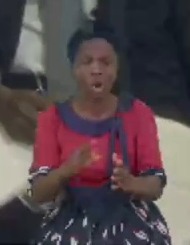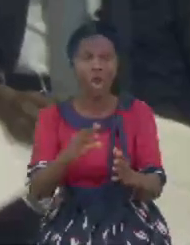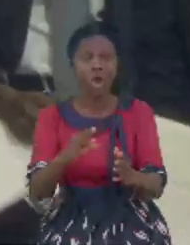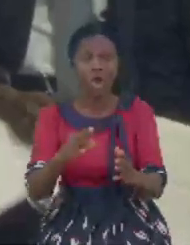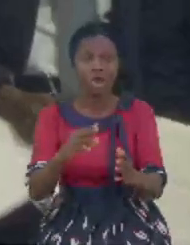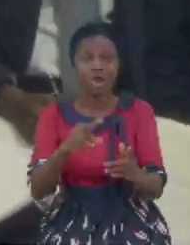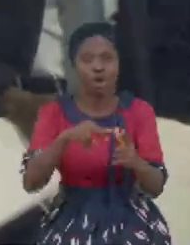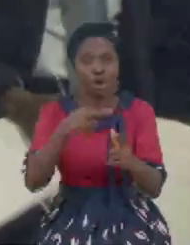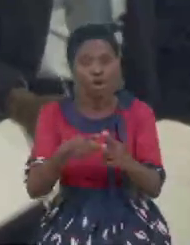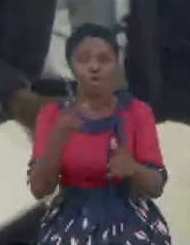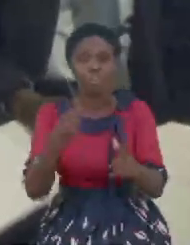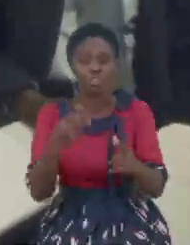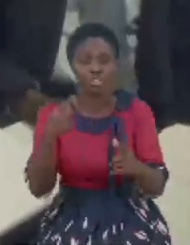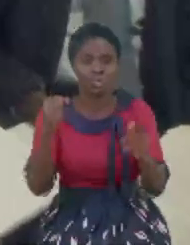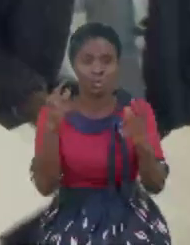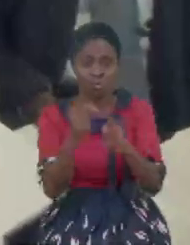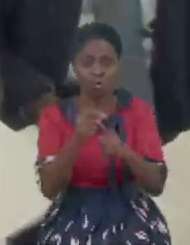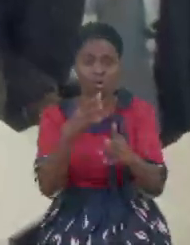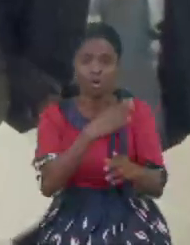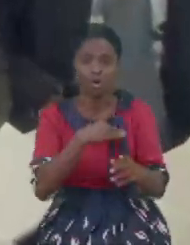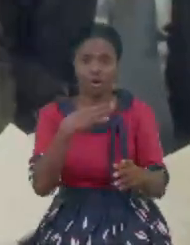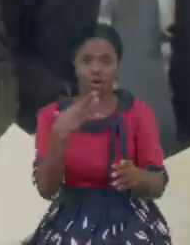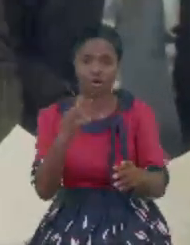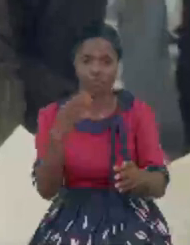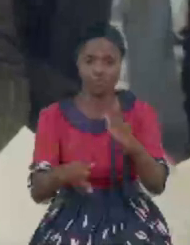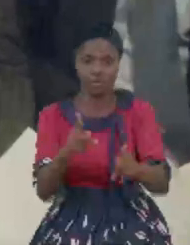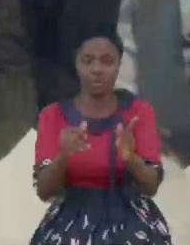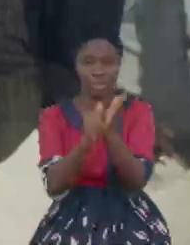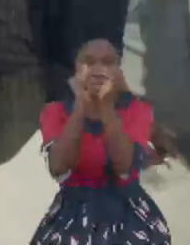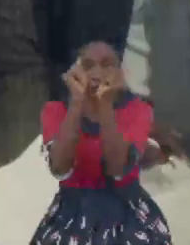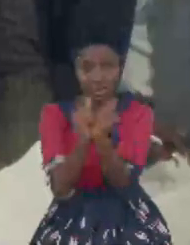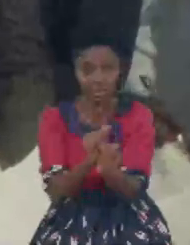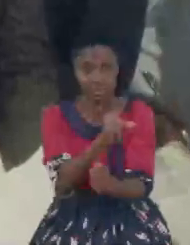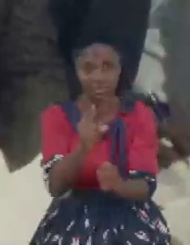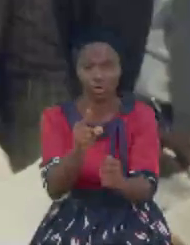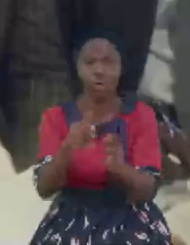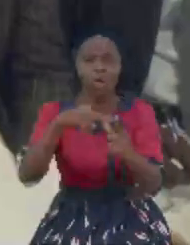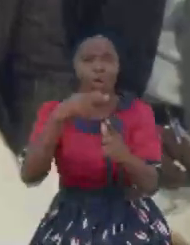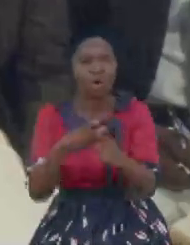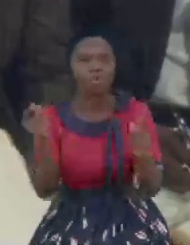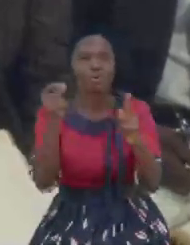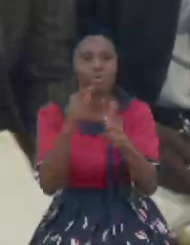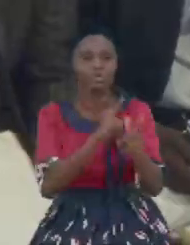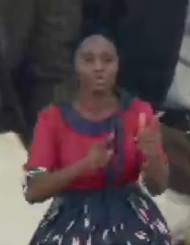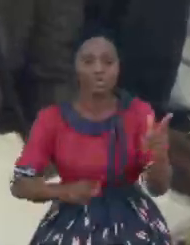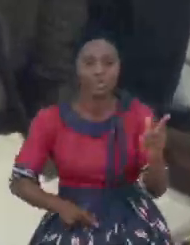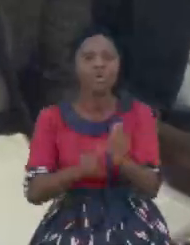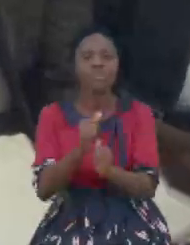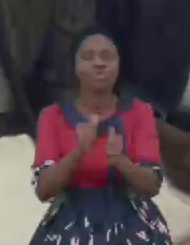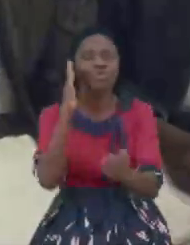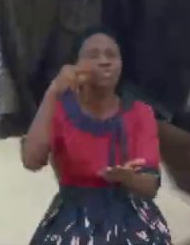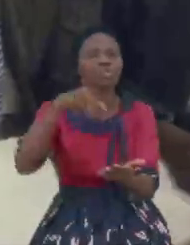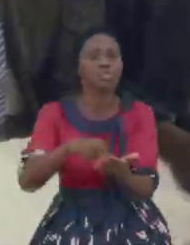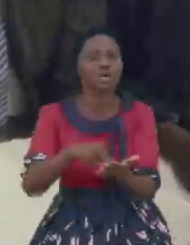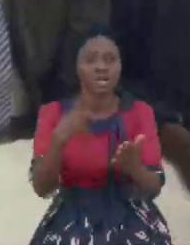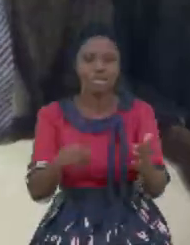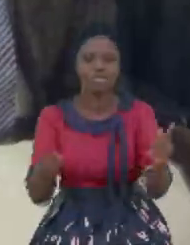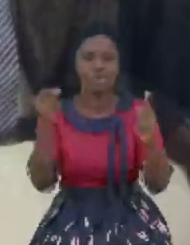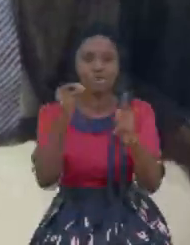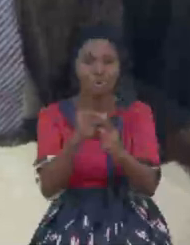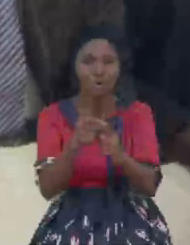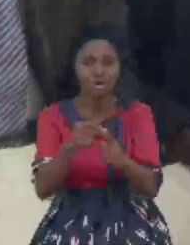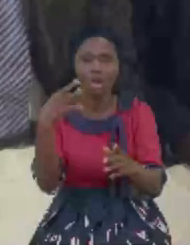de votre oppresseur, de votre opposant, les gens qui vous ligotent. Et la parole du Seigneur, laquelle s'accomplira? La parole du